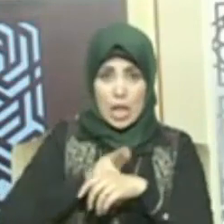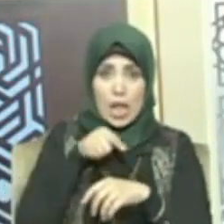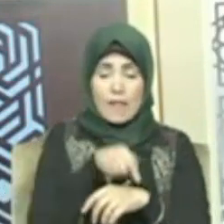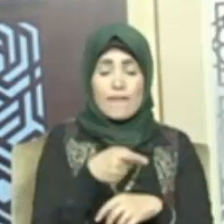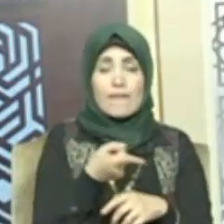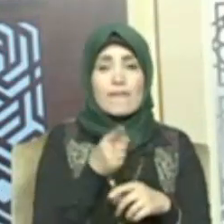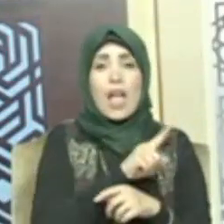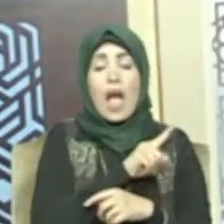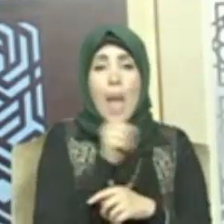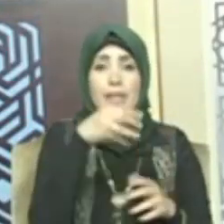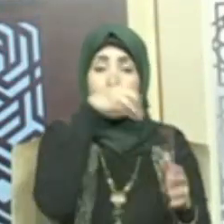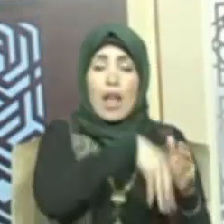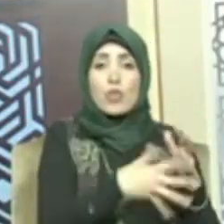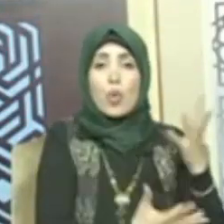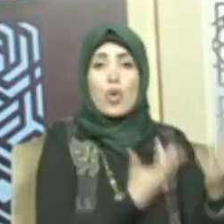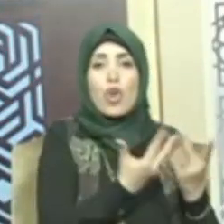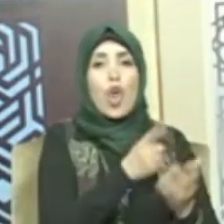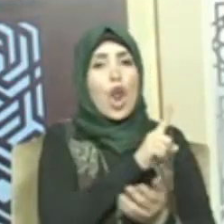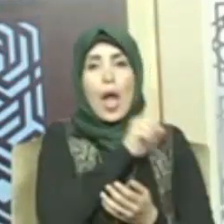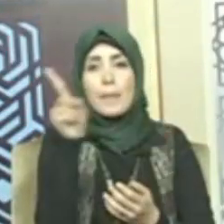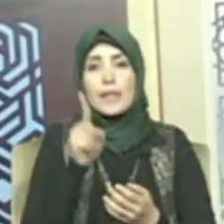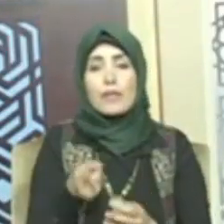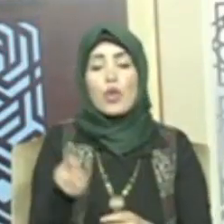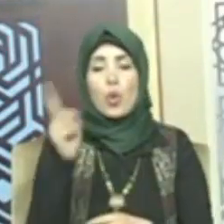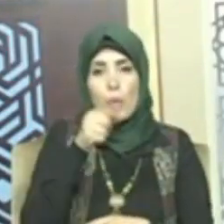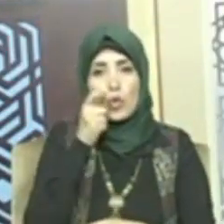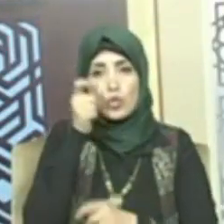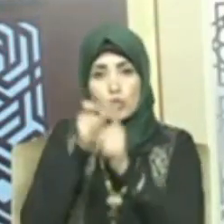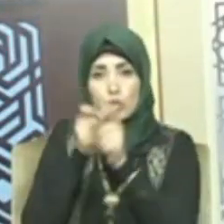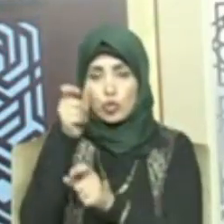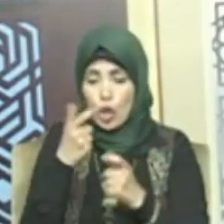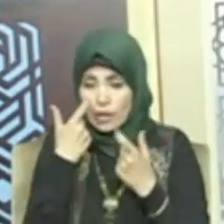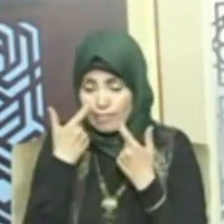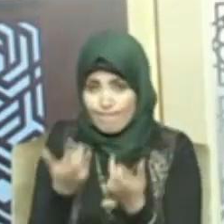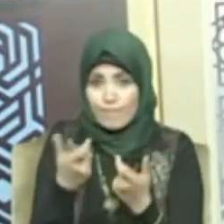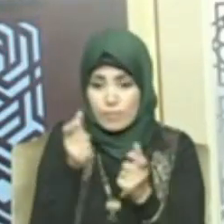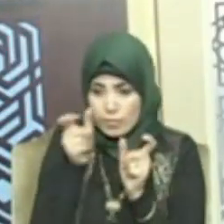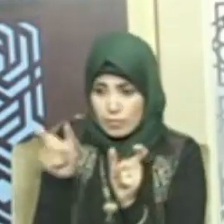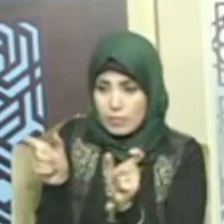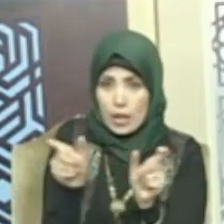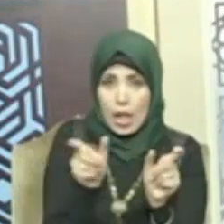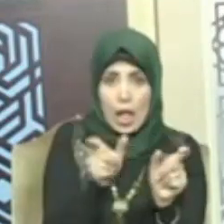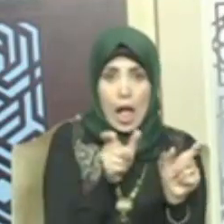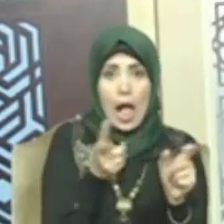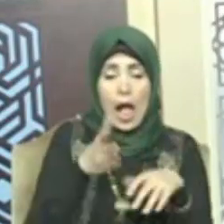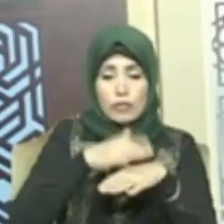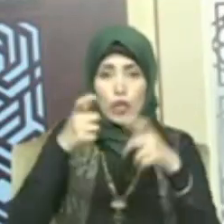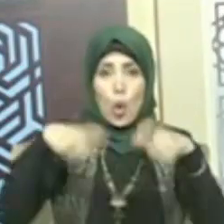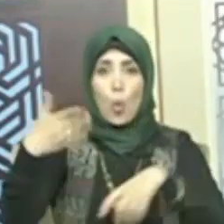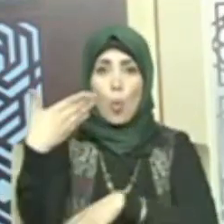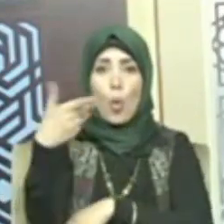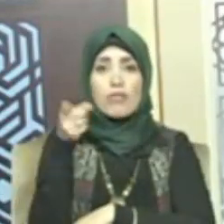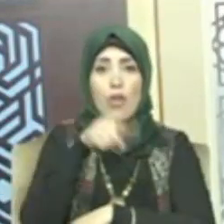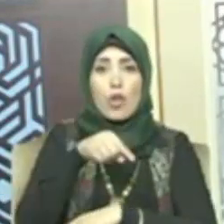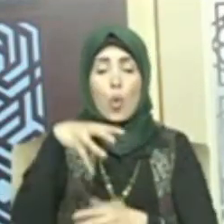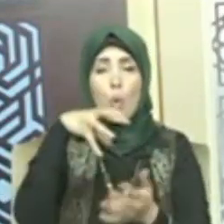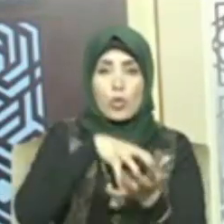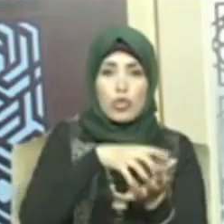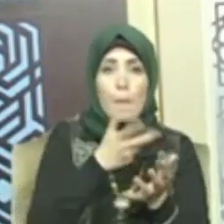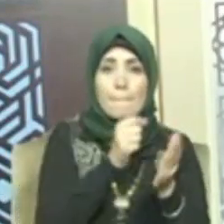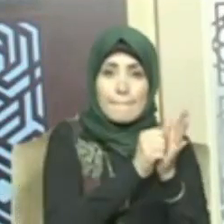قدم رابطت في سبيل الله حمت أوطانها وديارها، ولن